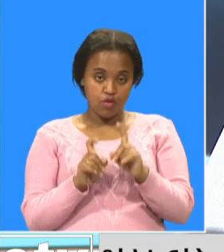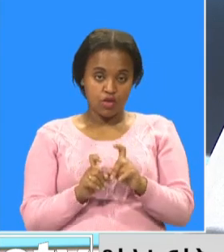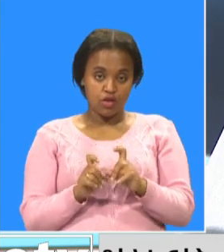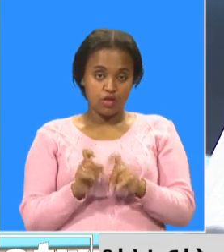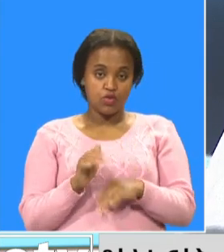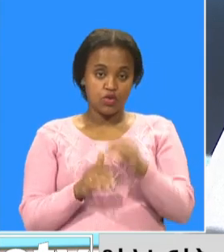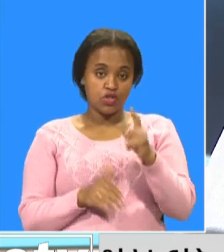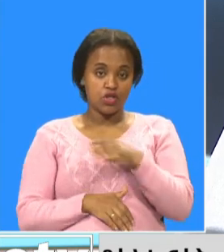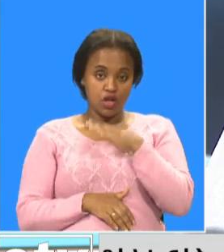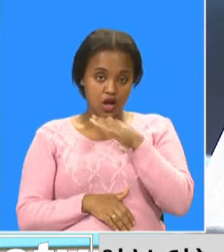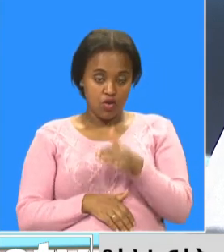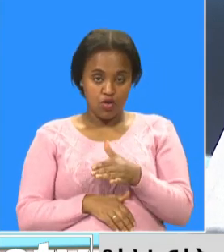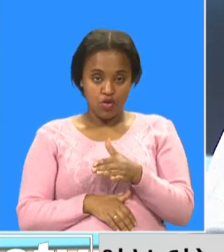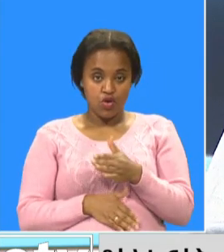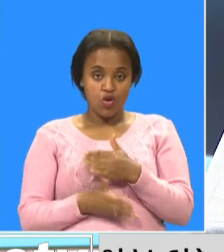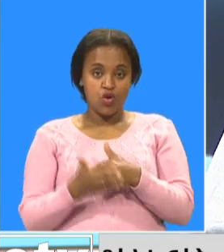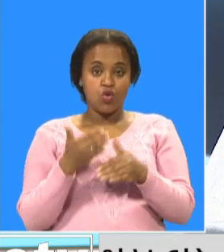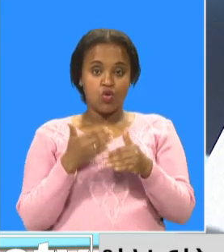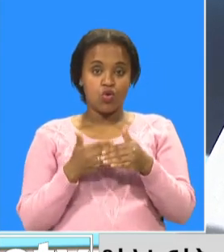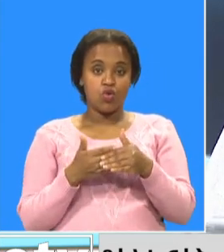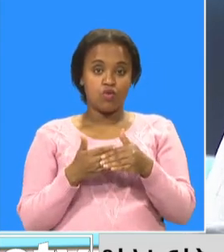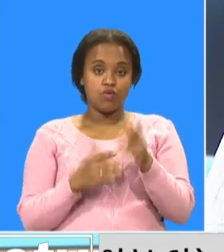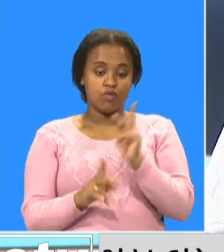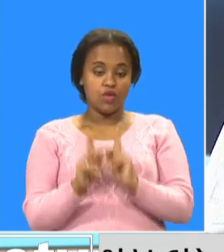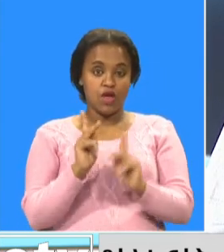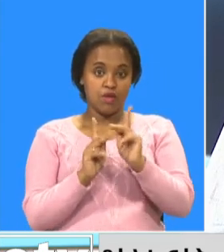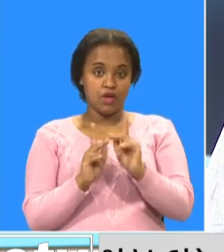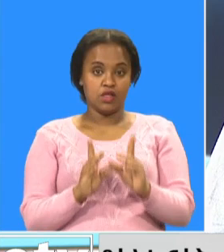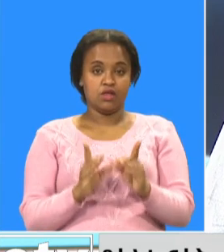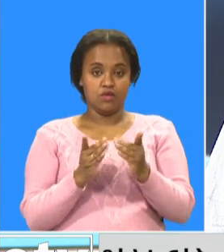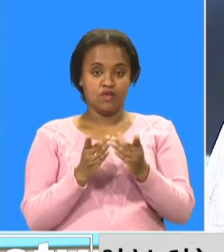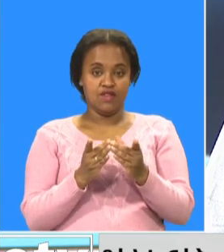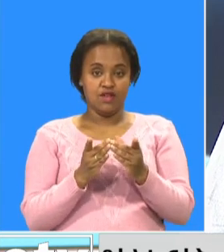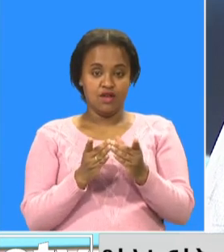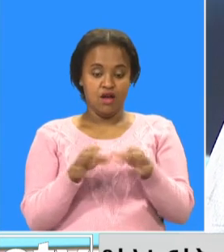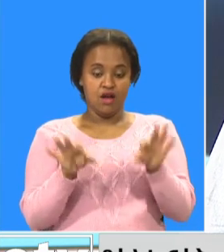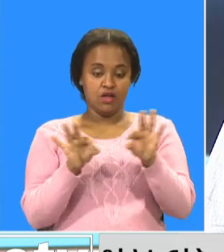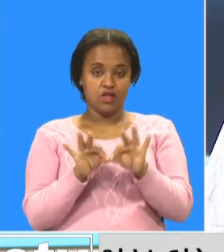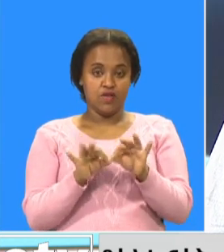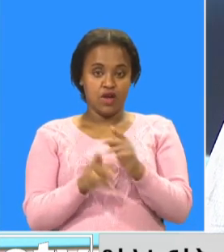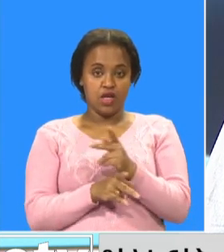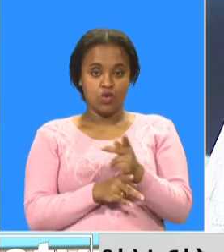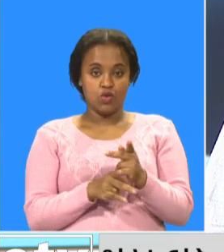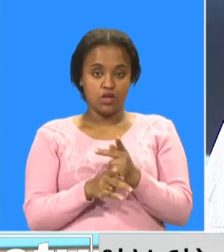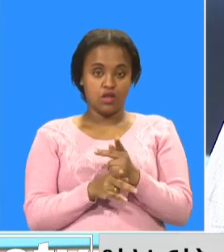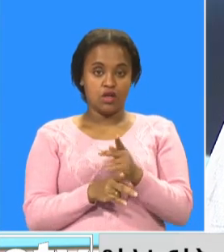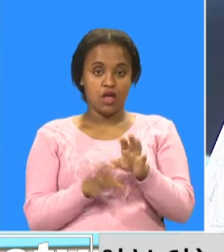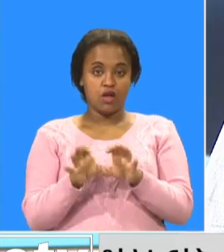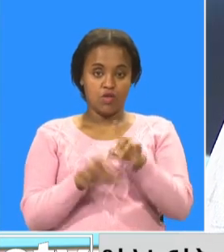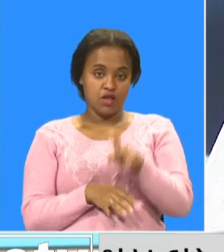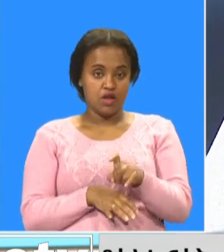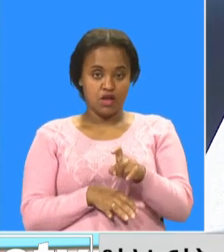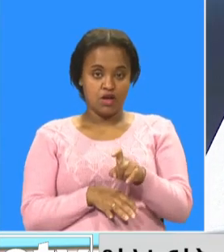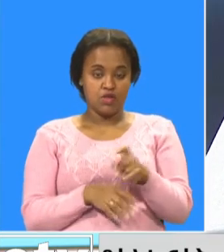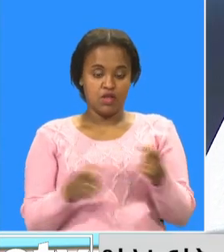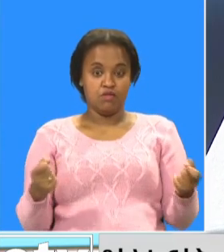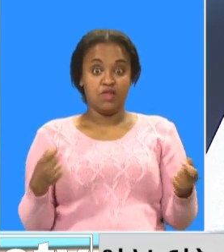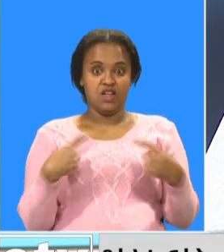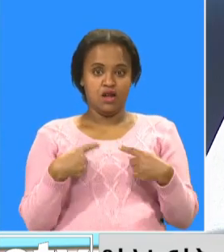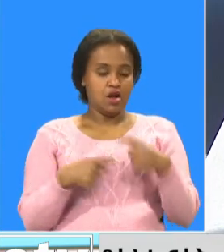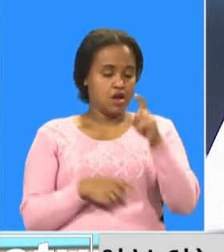እንዳይሆን ሁሉም የህብረተሰብ ክፍል አስፈላጊውን ጥንቃቄ ማድረግ አለበት።